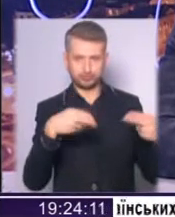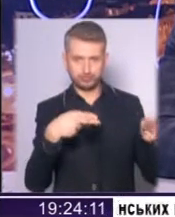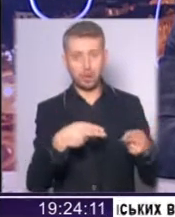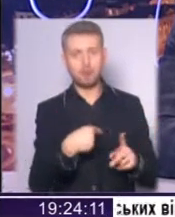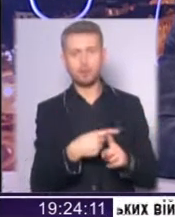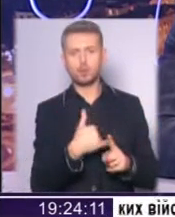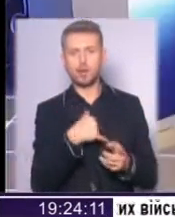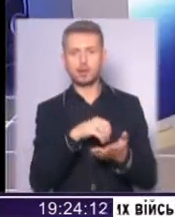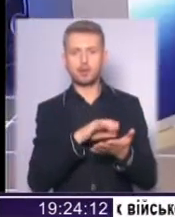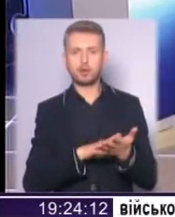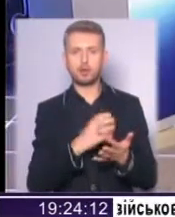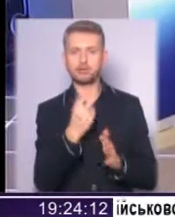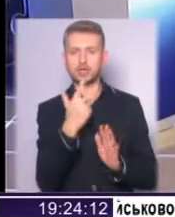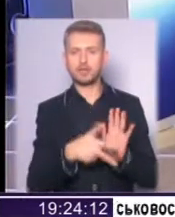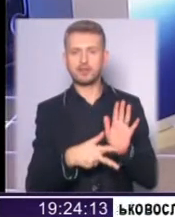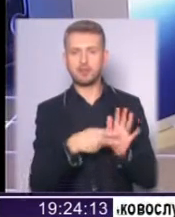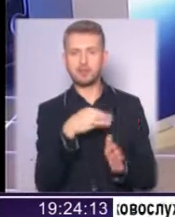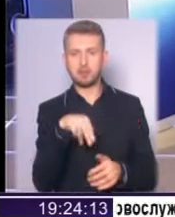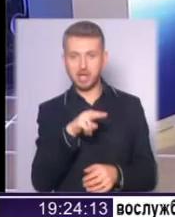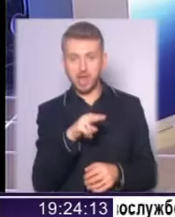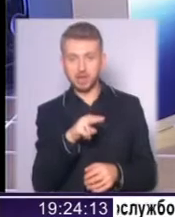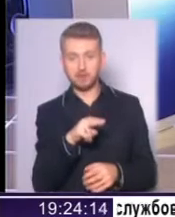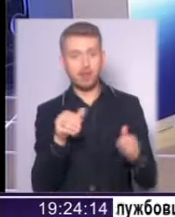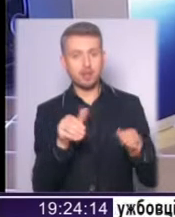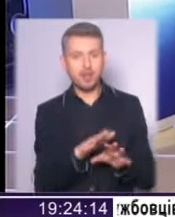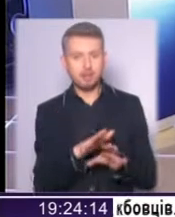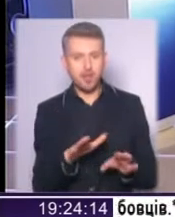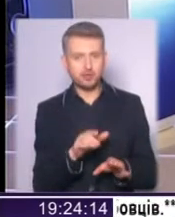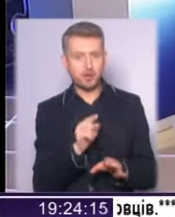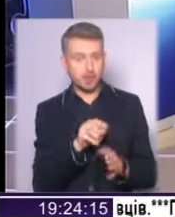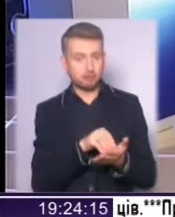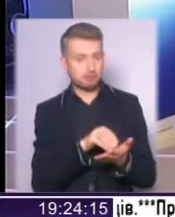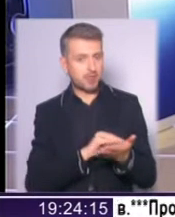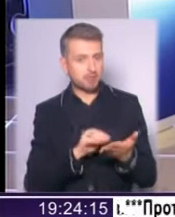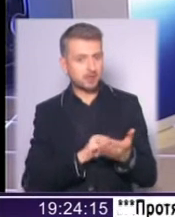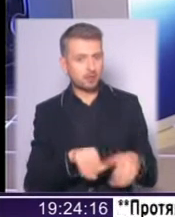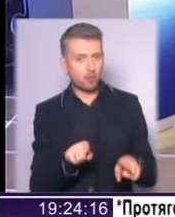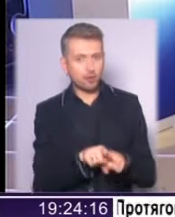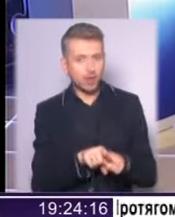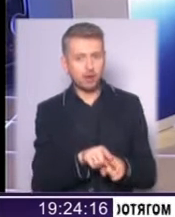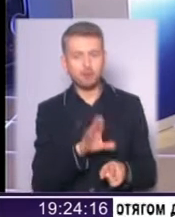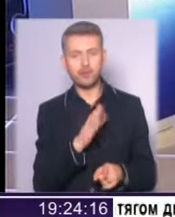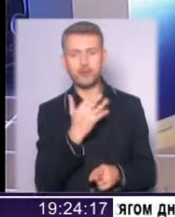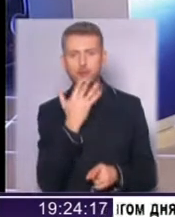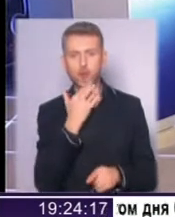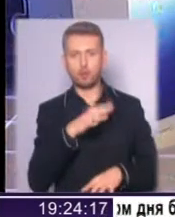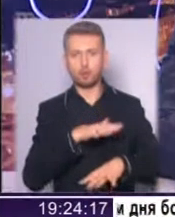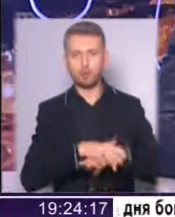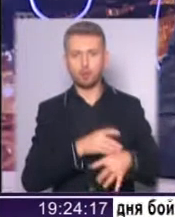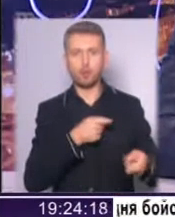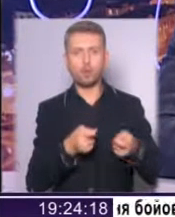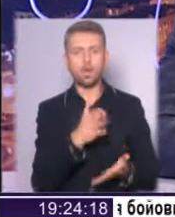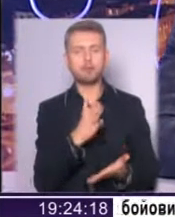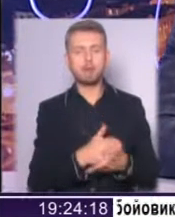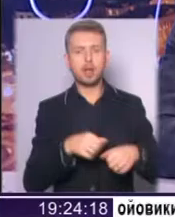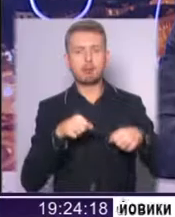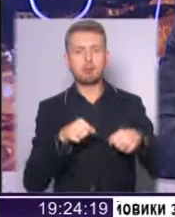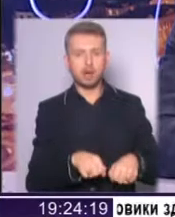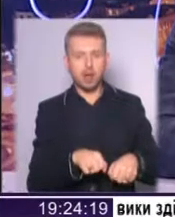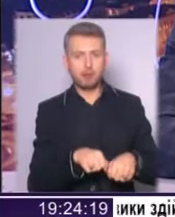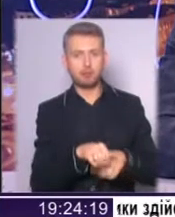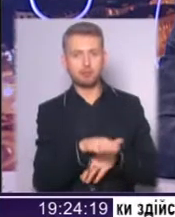української держави і 217 мільярдів – це в бюджеті в нас йде на зовнішні запозичення і внутрішні запозичення, тобто